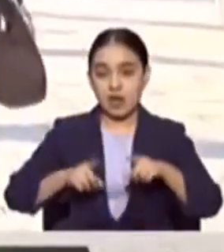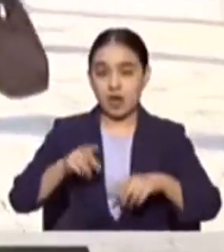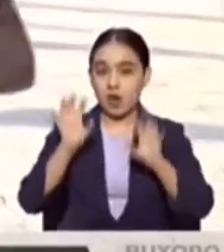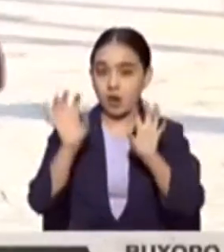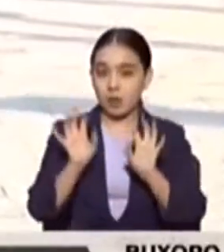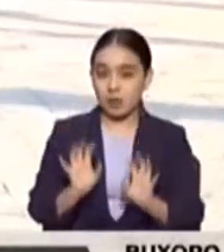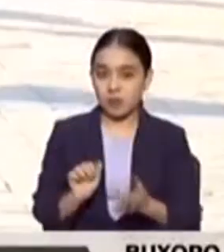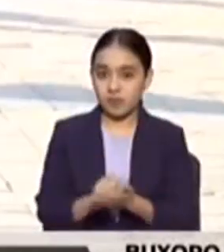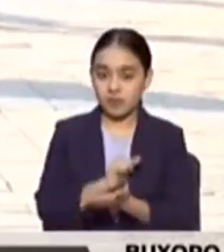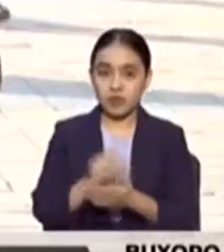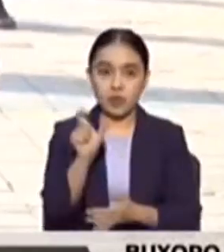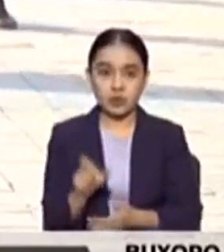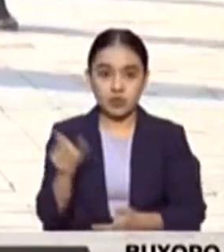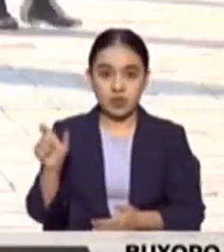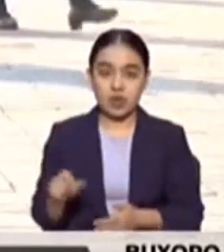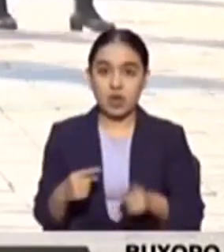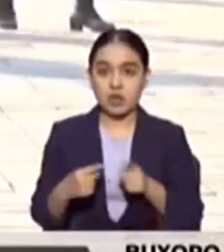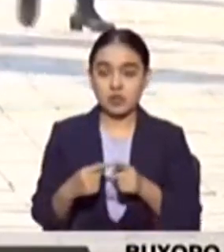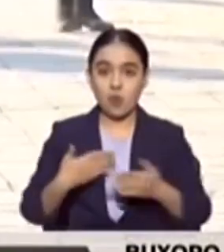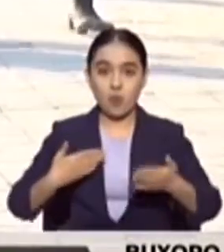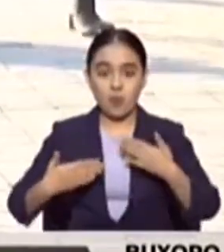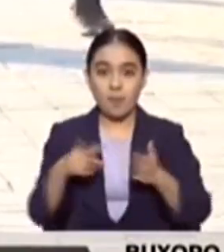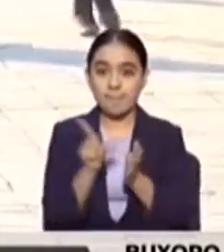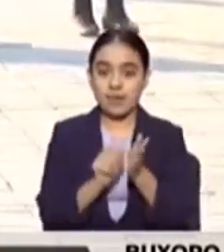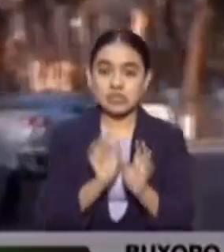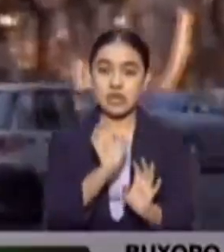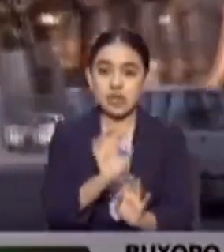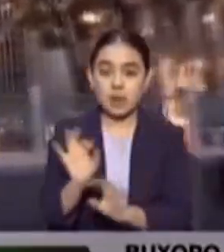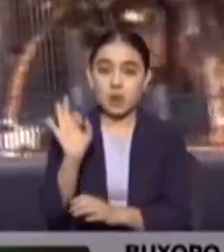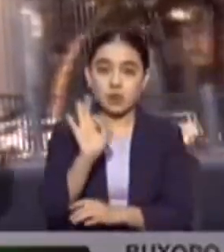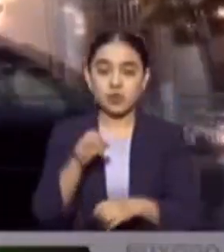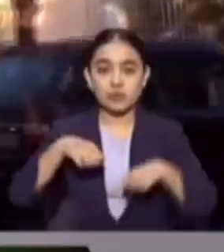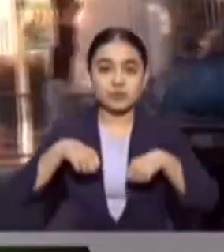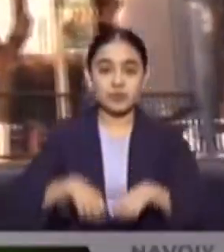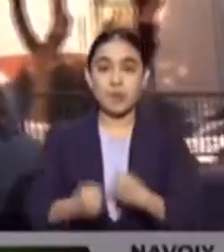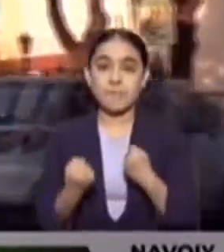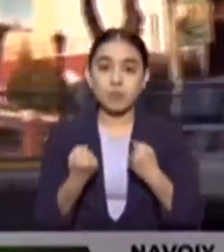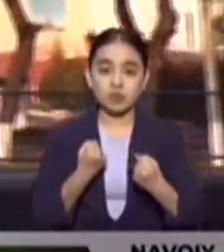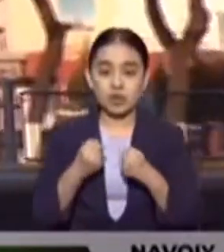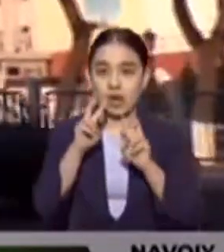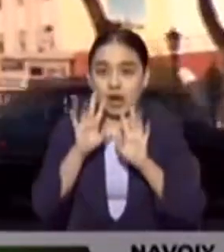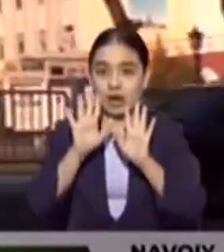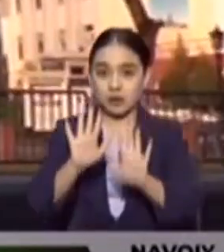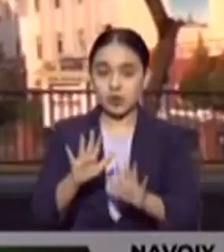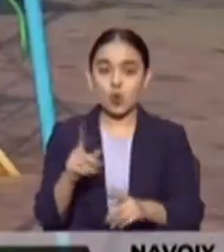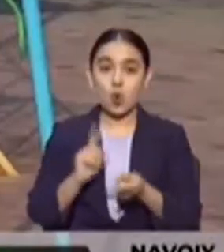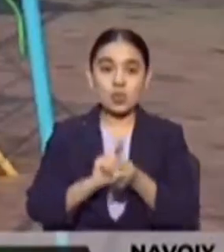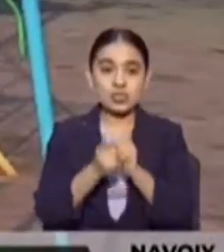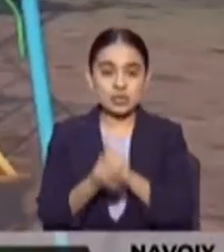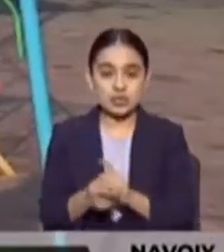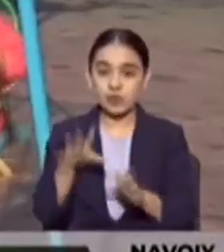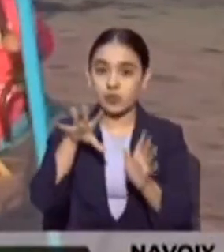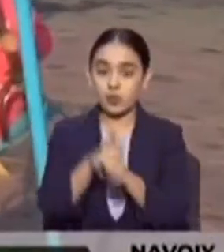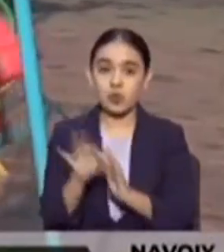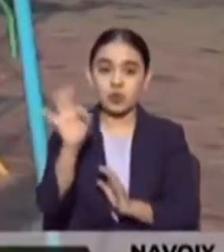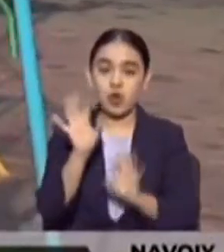qonun hujjatlariga fuqarolarning ijara munosabatlari va pensiya ta'minoti borasidagi huquqlarini mustahkamlashga qaratilgan o'zgartirishlar